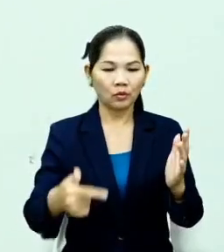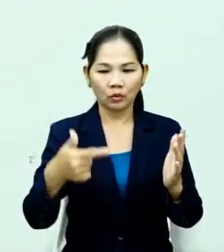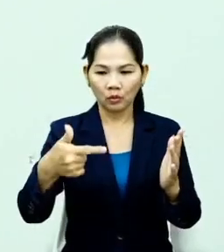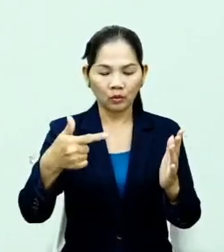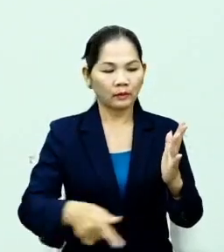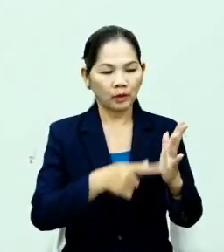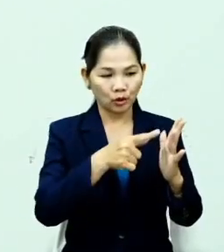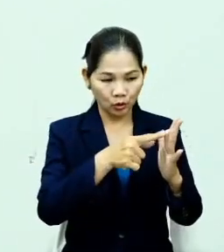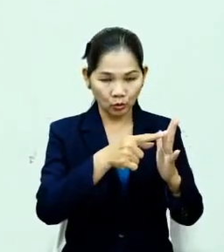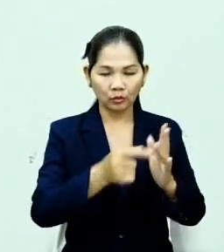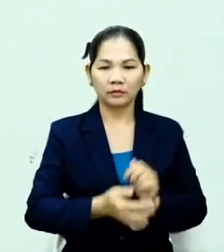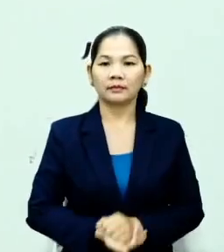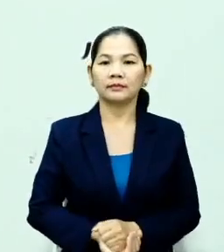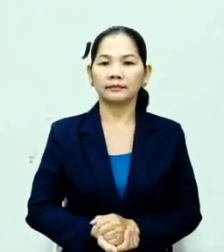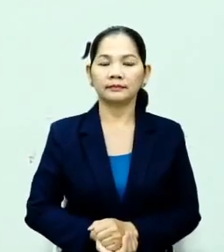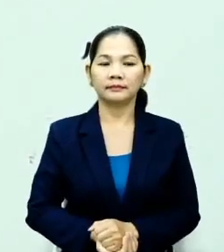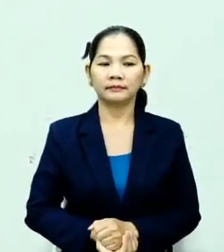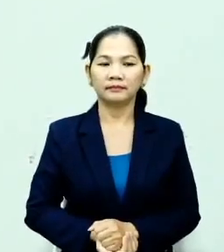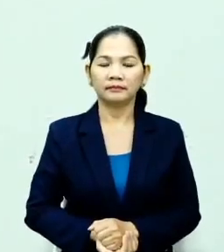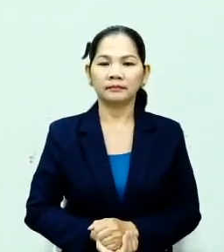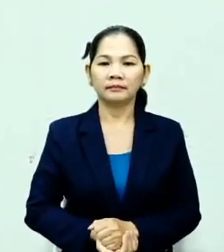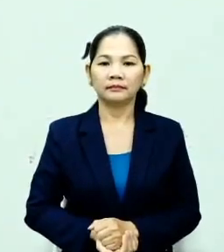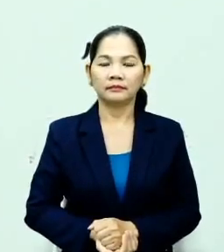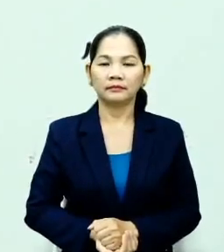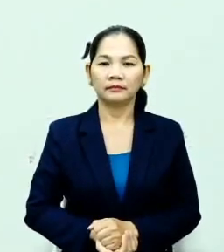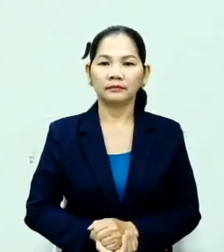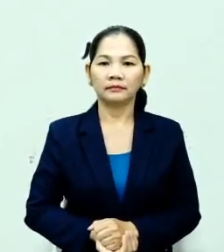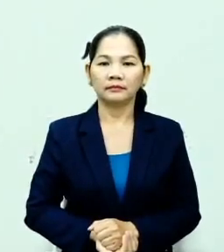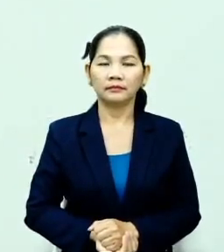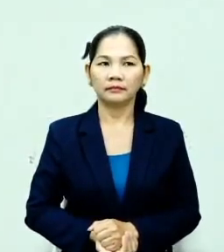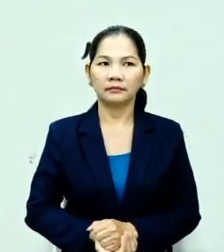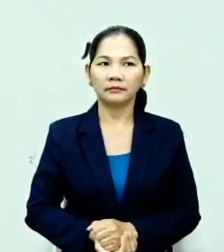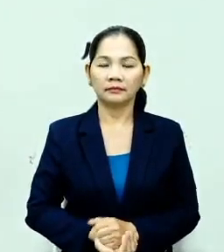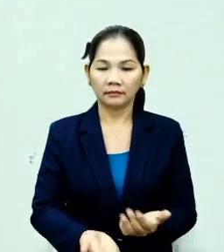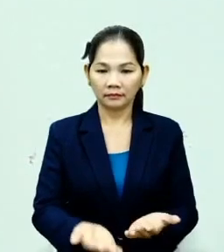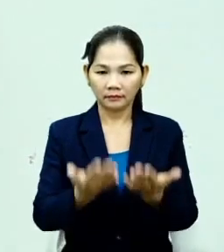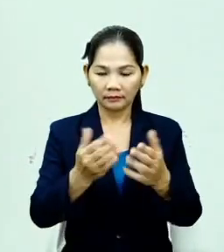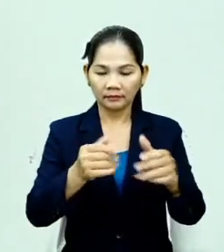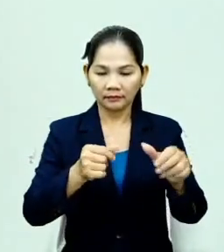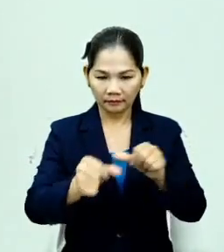ố mà chô cha chim bắt tớp tết con